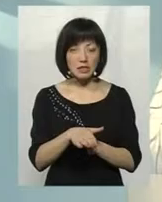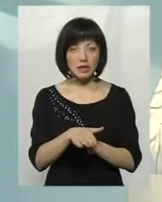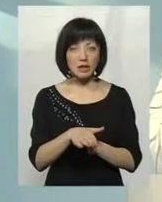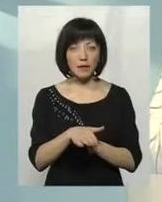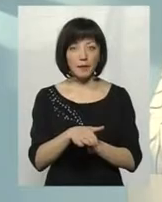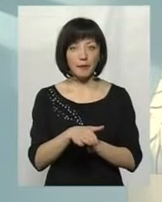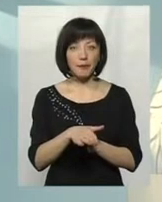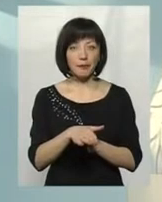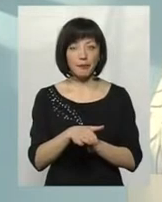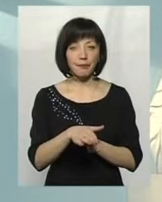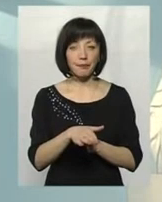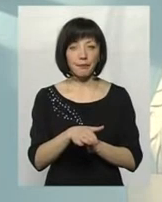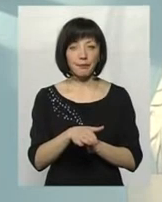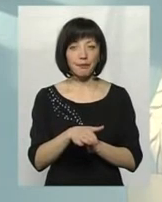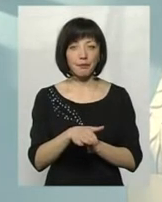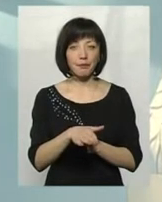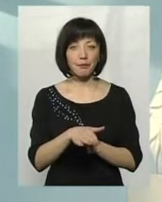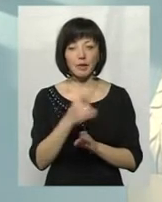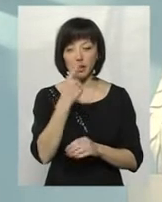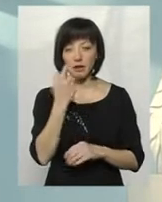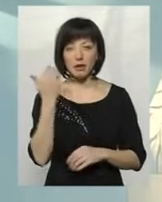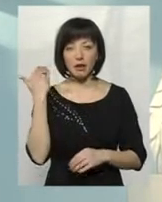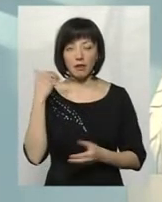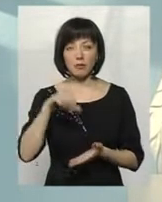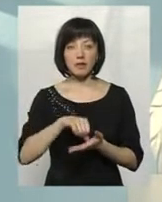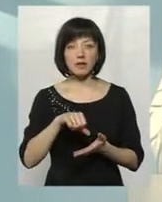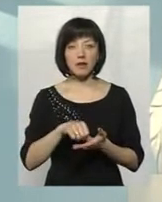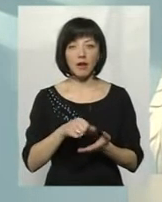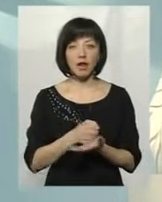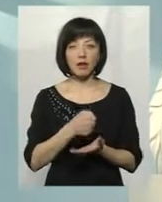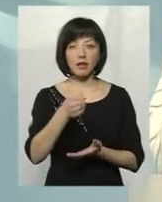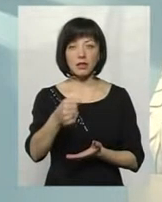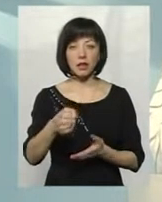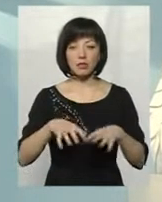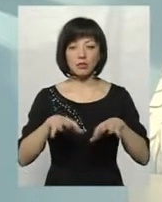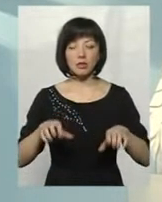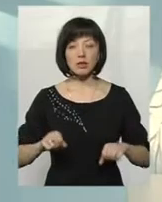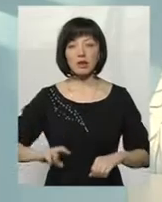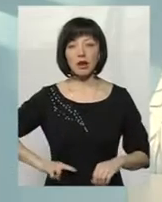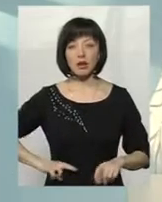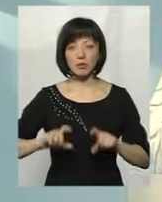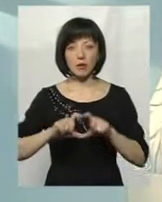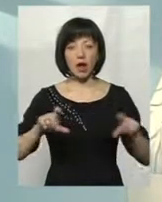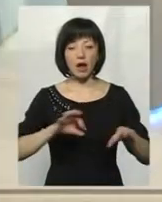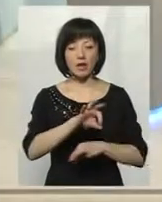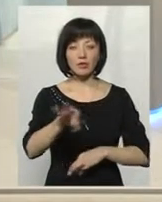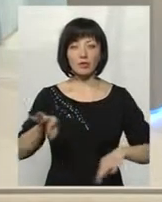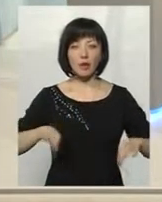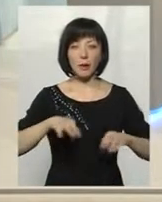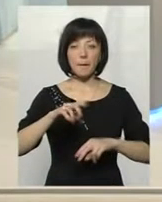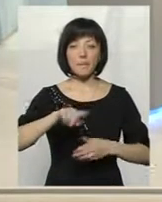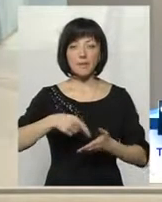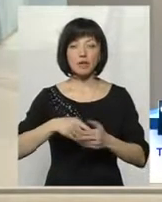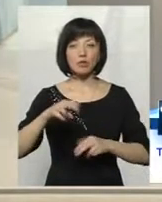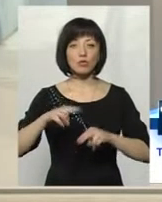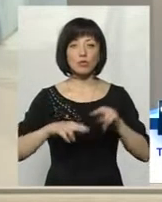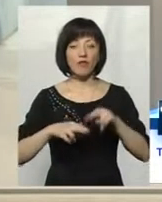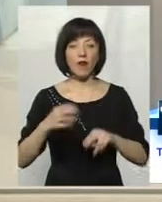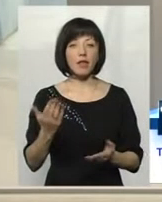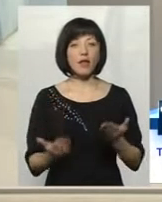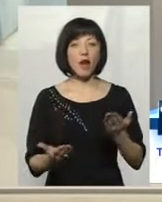і от недавно представляли кандидата на посаду директора департаменту архітектури і містобудування земельних ресурсів,